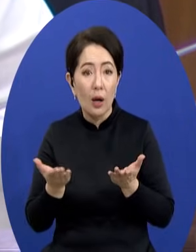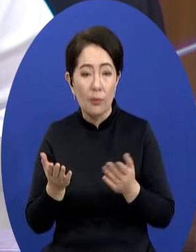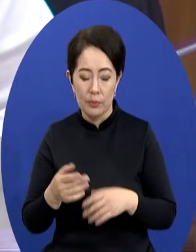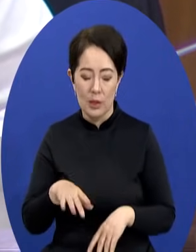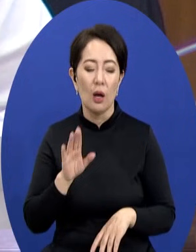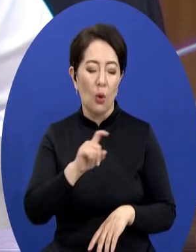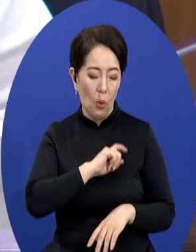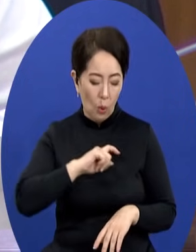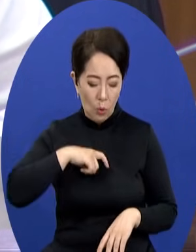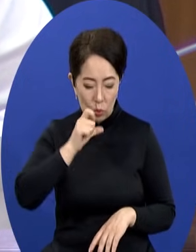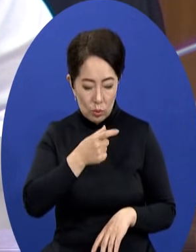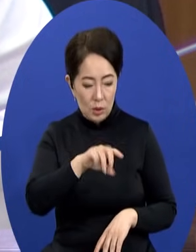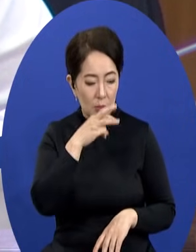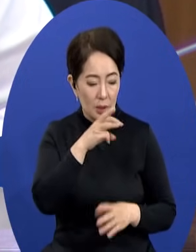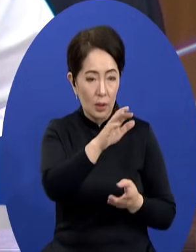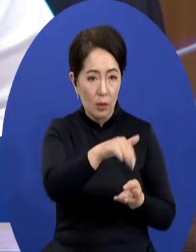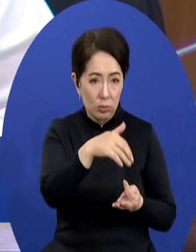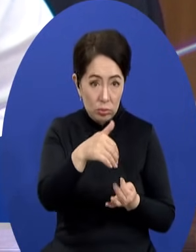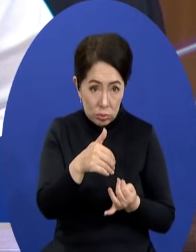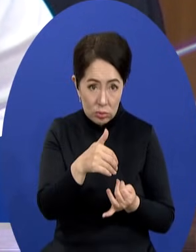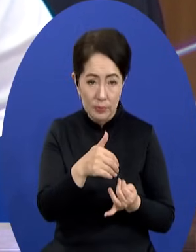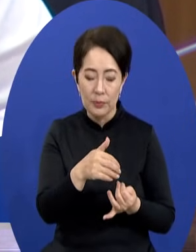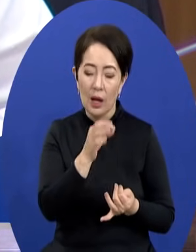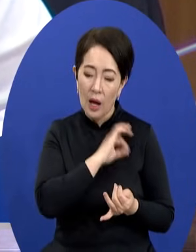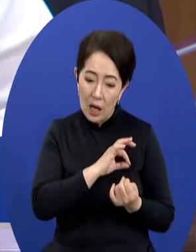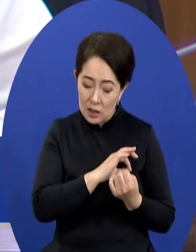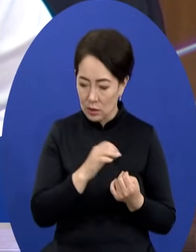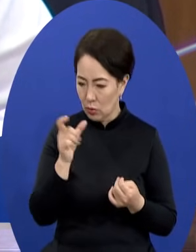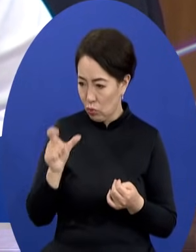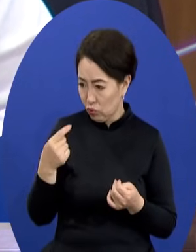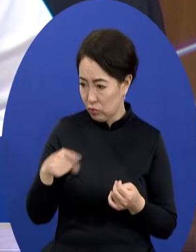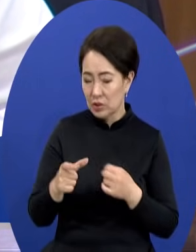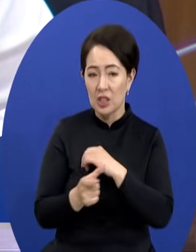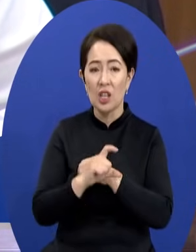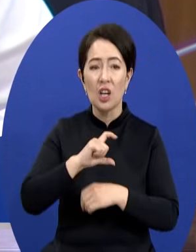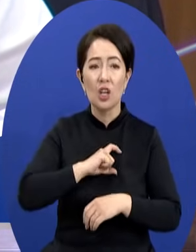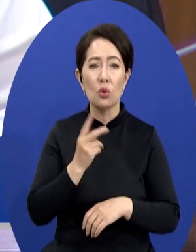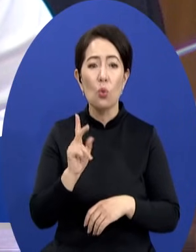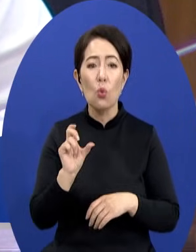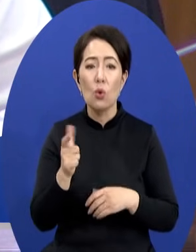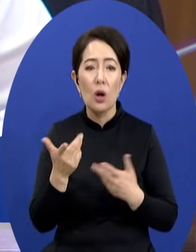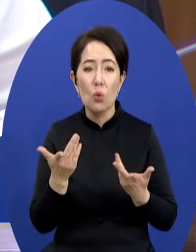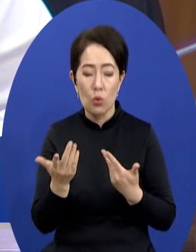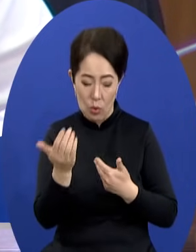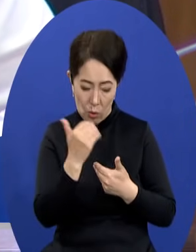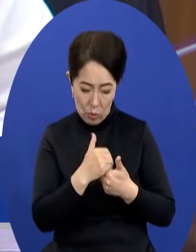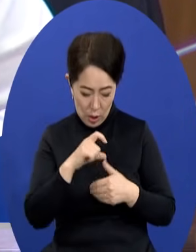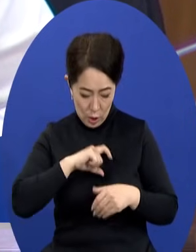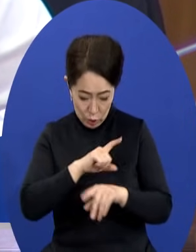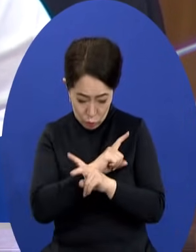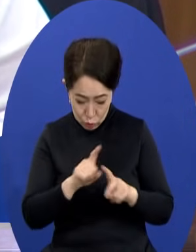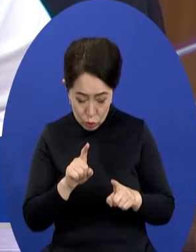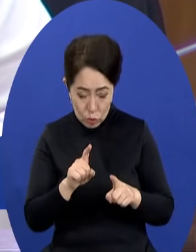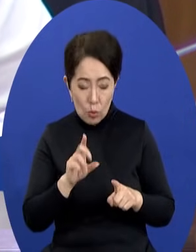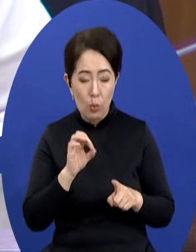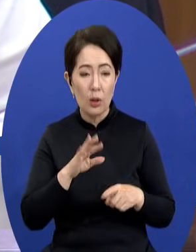мэдээллийг цуглуулах, боловсруулах, ашиглахад эзний идэлж болох эрх үүргийг тогтоож тухайн эрхэн зөрчигдсэн тохиолдолд эрхээ яаж